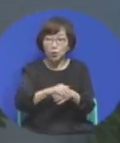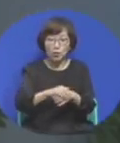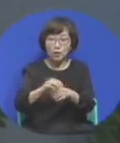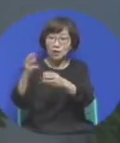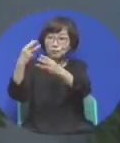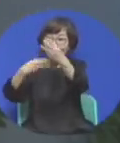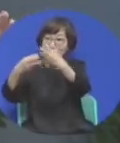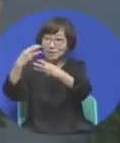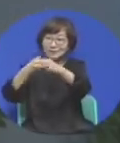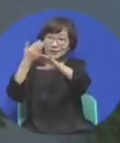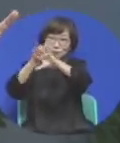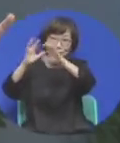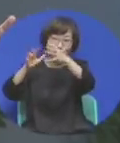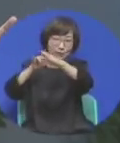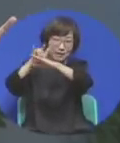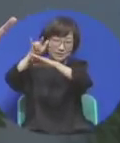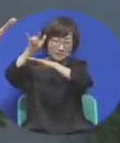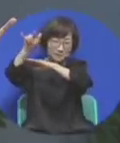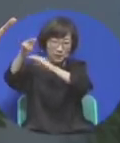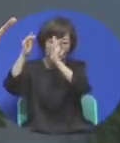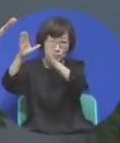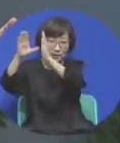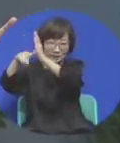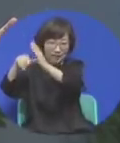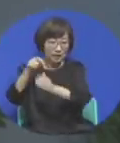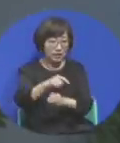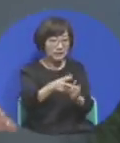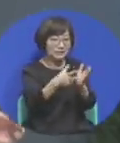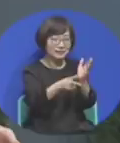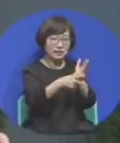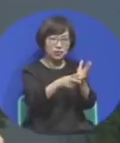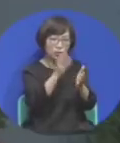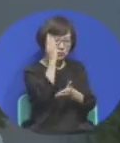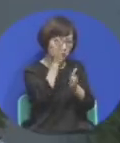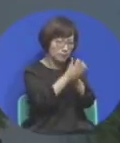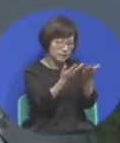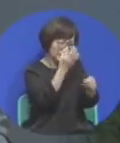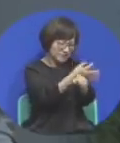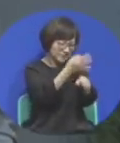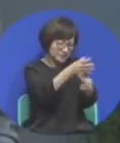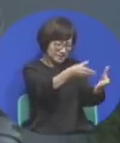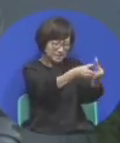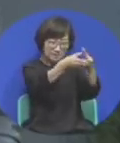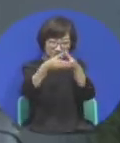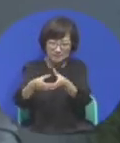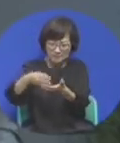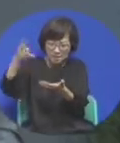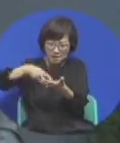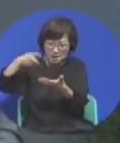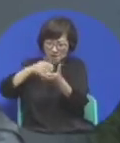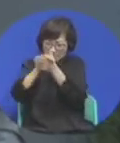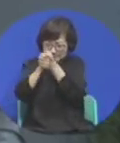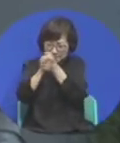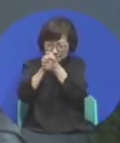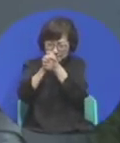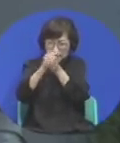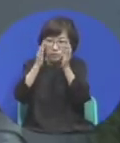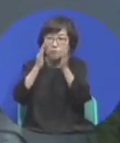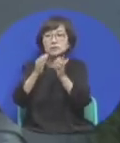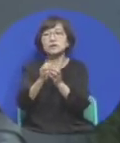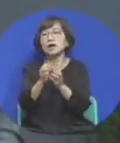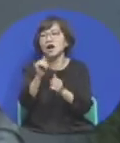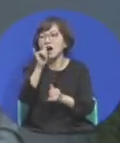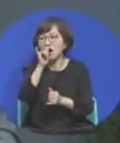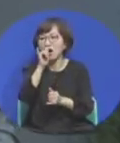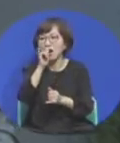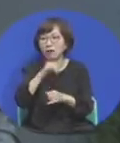그걸 계속 읽고 기도하는 사람. There are remnants who take all these resources and go overseas to study and there they read it and they constantly listen to